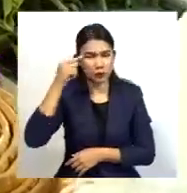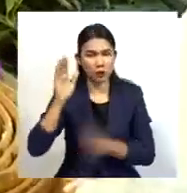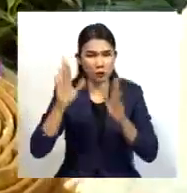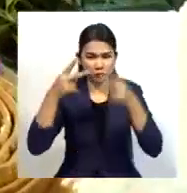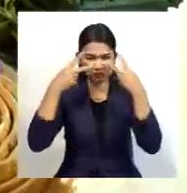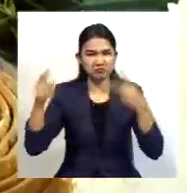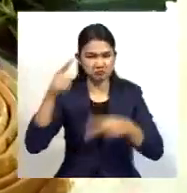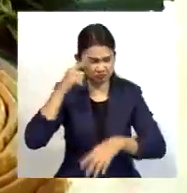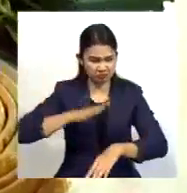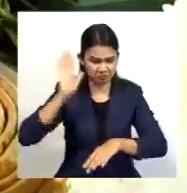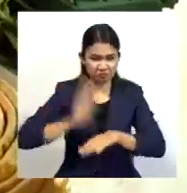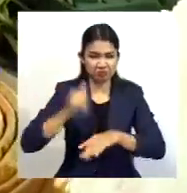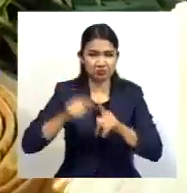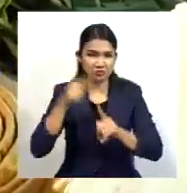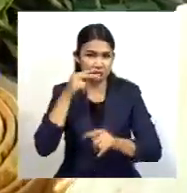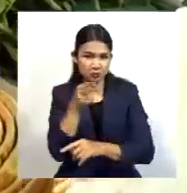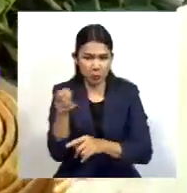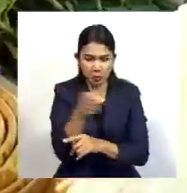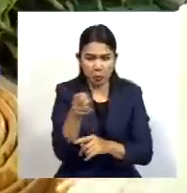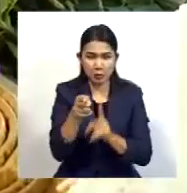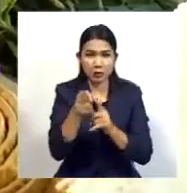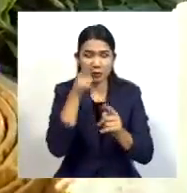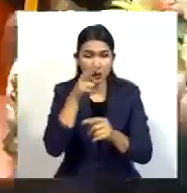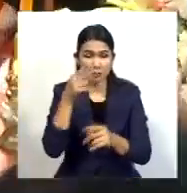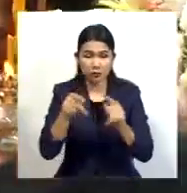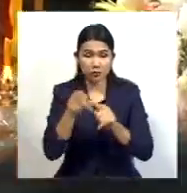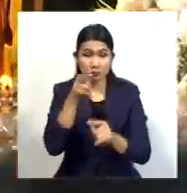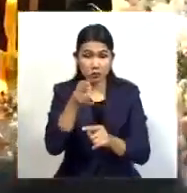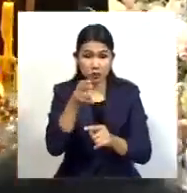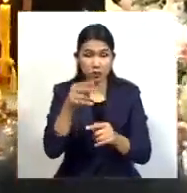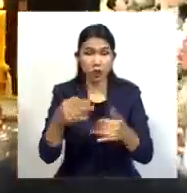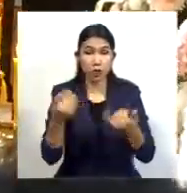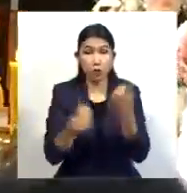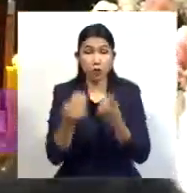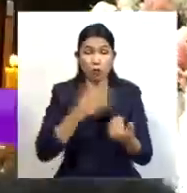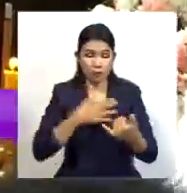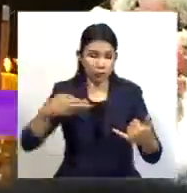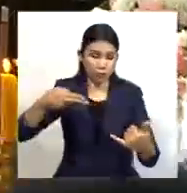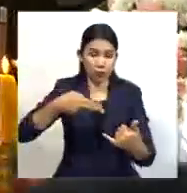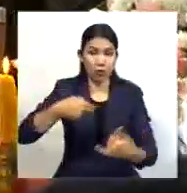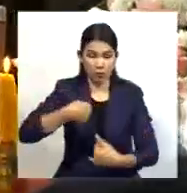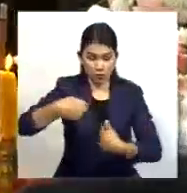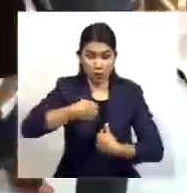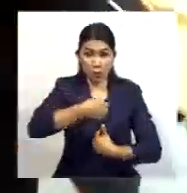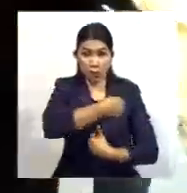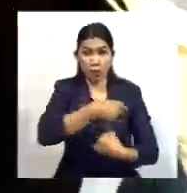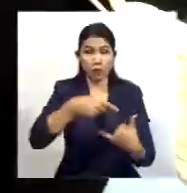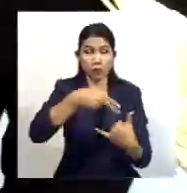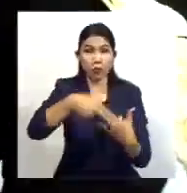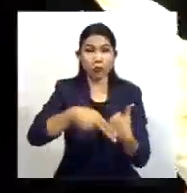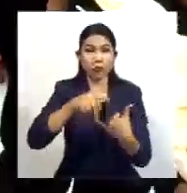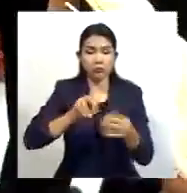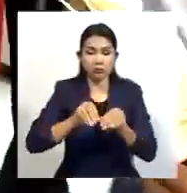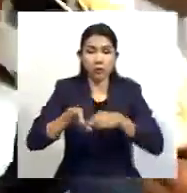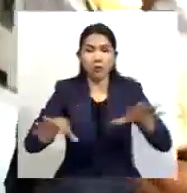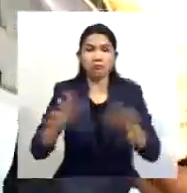ต้องมีความเชี่ยวชาญในการใช้อาวุธปืนเพราะว่าวิถีกระสุนที่คนร้ายยิงเข้าสู่ตัวลูกสาวบริเวณหน้าอก4นัดนั้นกระสุนปืนไม่ก